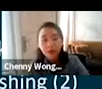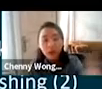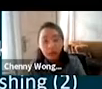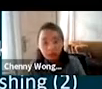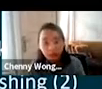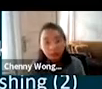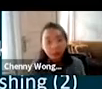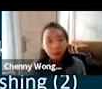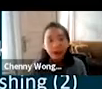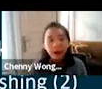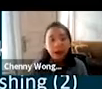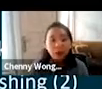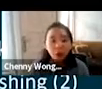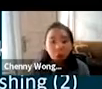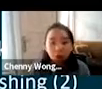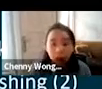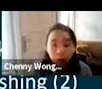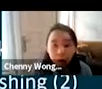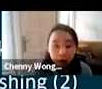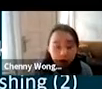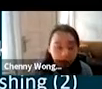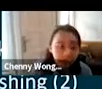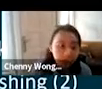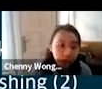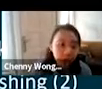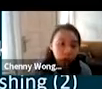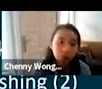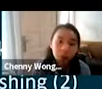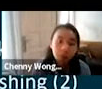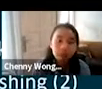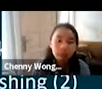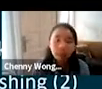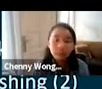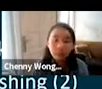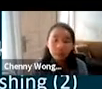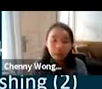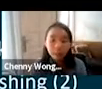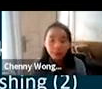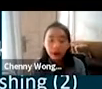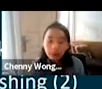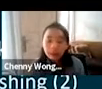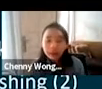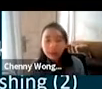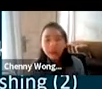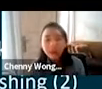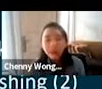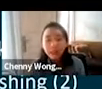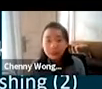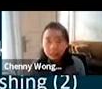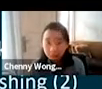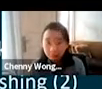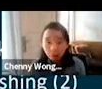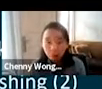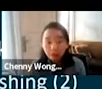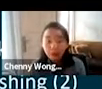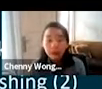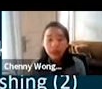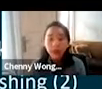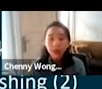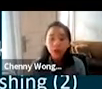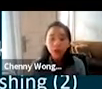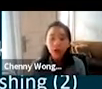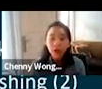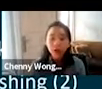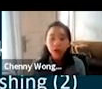peraturan lain ada PP Nomor 69 tahun 99 tentang dan iklan pangan di mana dijelaskan bahwa